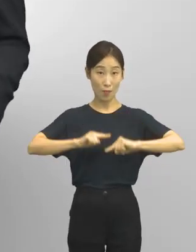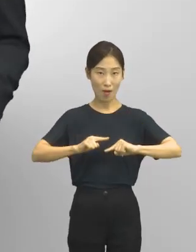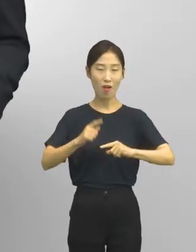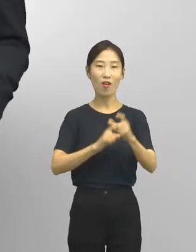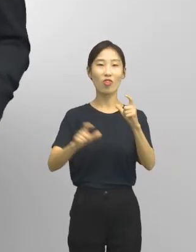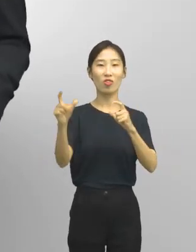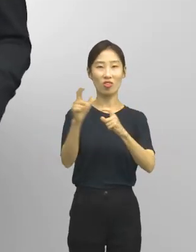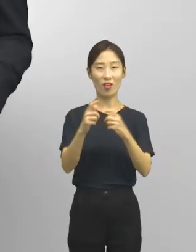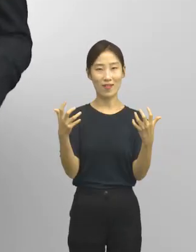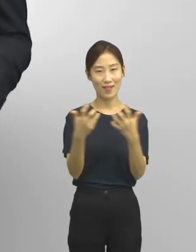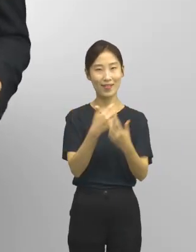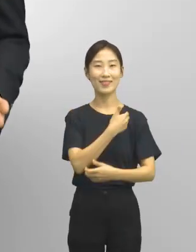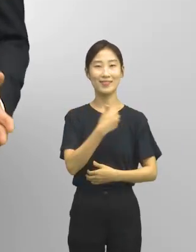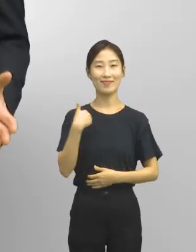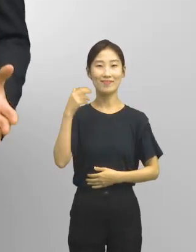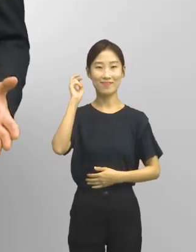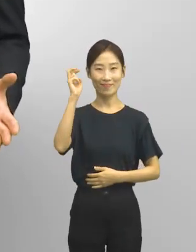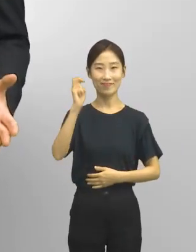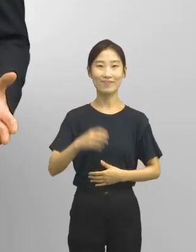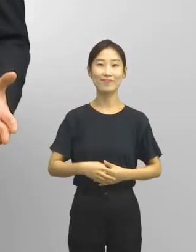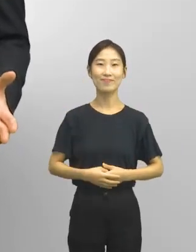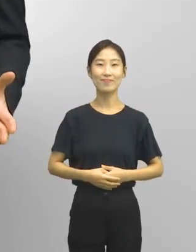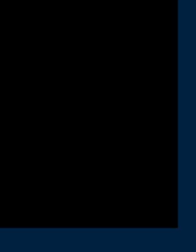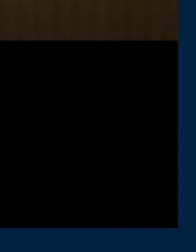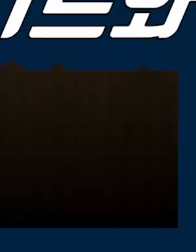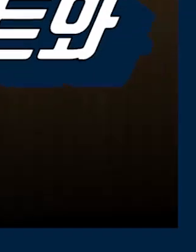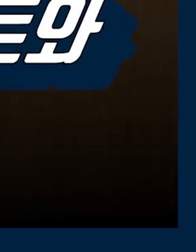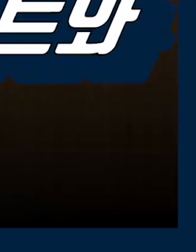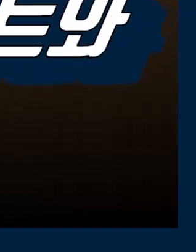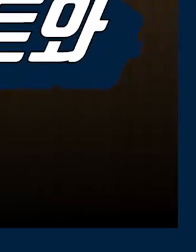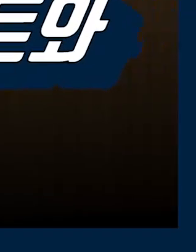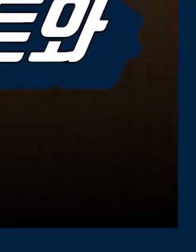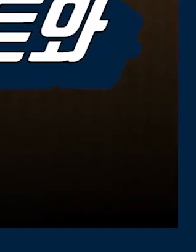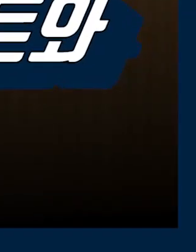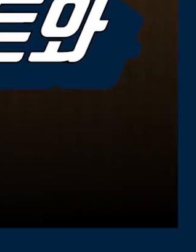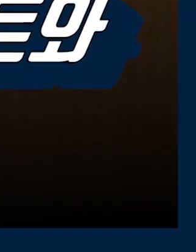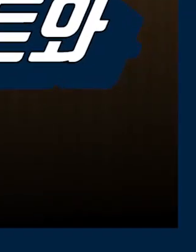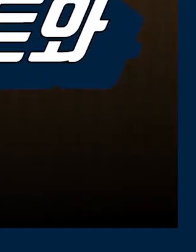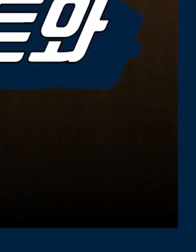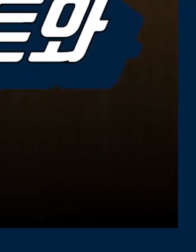참여로 효도밥상이 더욱 풍성해지길 기대합니다.